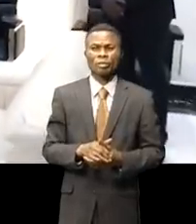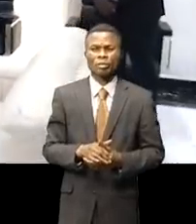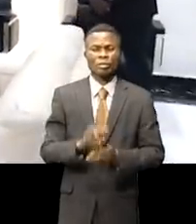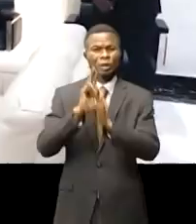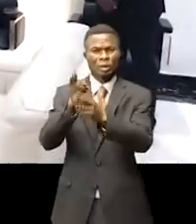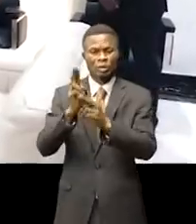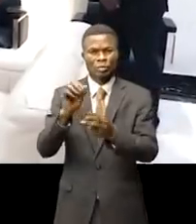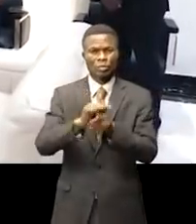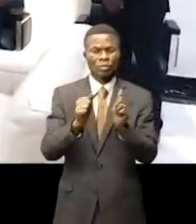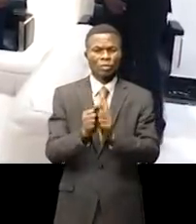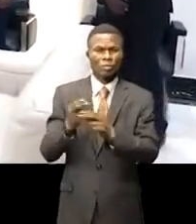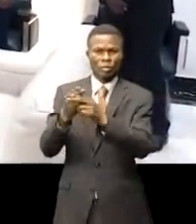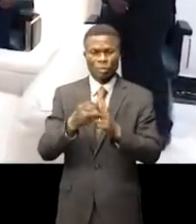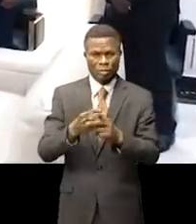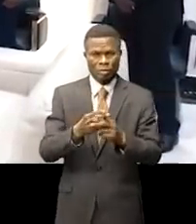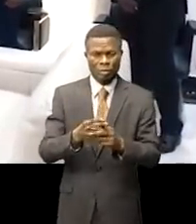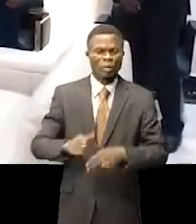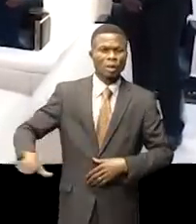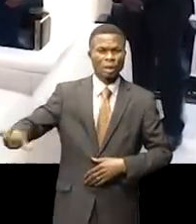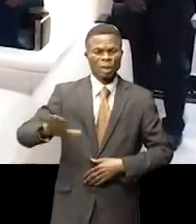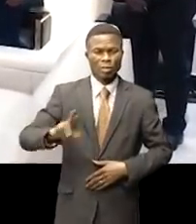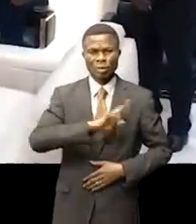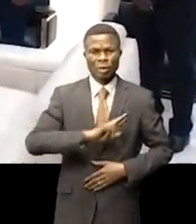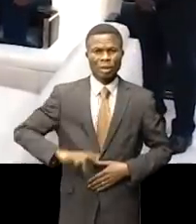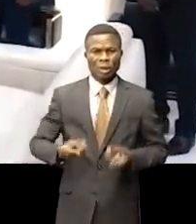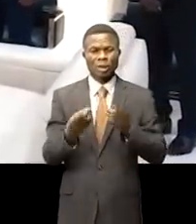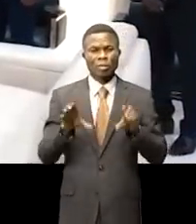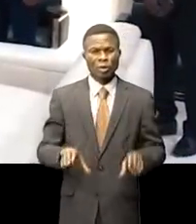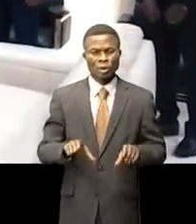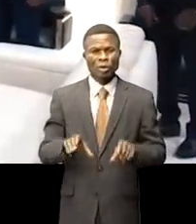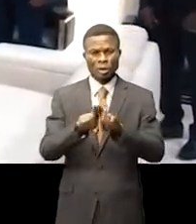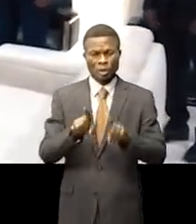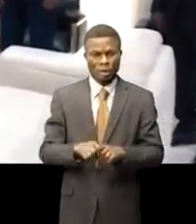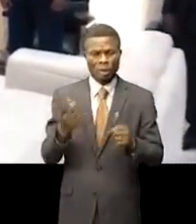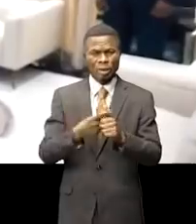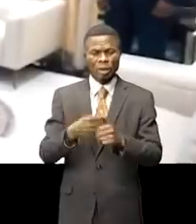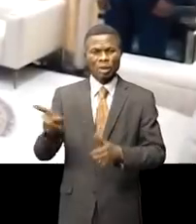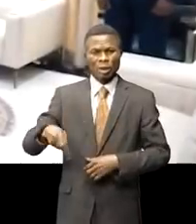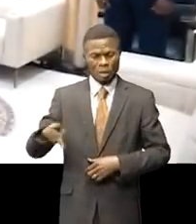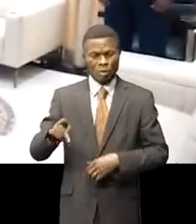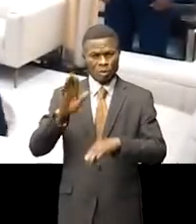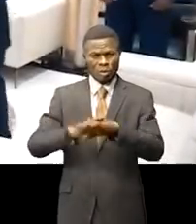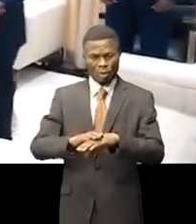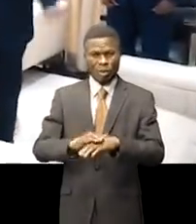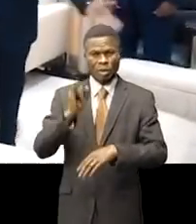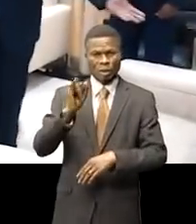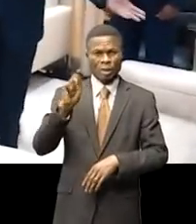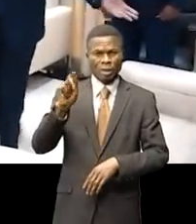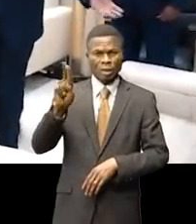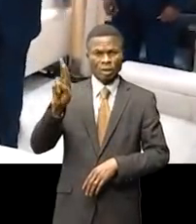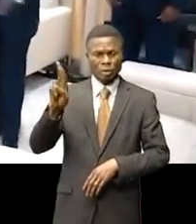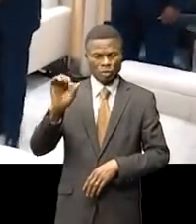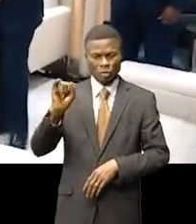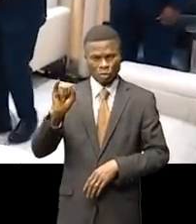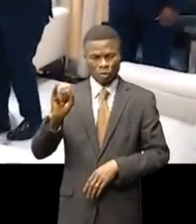de la situation sécuritaire sur toute l'étendue de la république démocratique du congo mais surtout dans les provinces concernées par l'état de siège raison